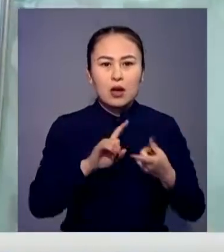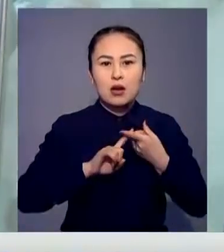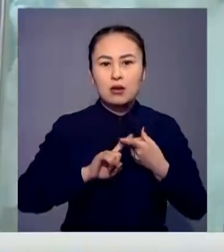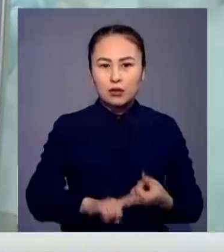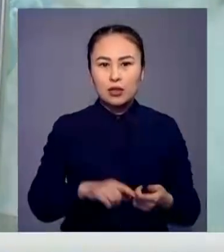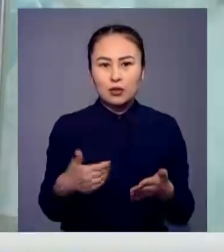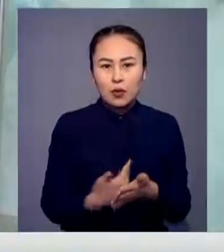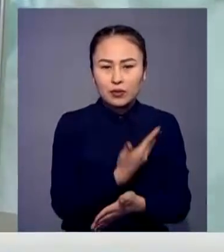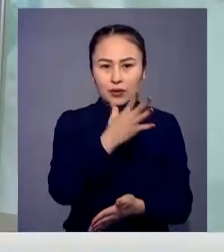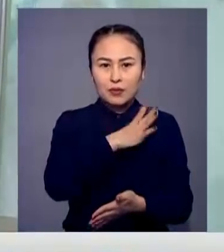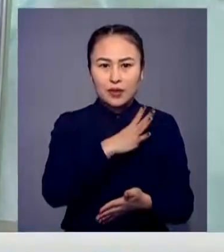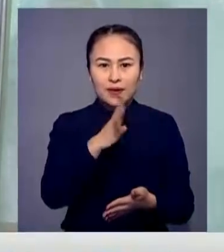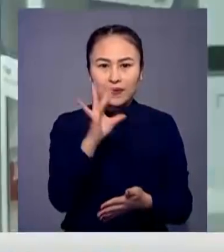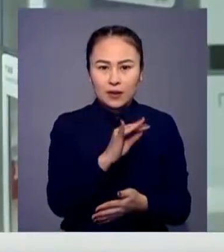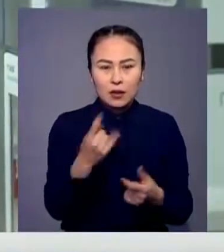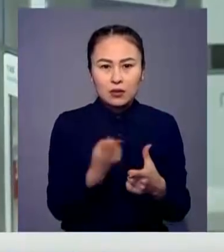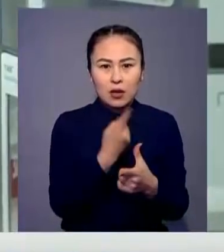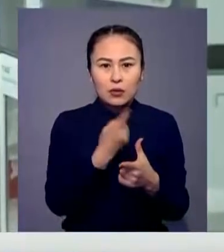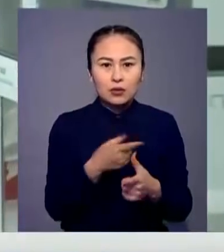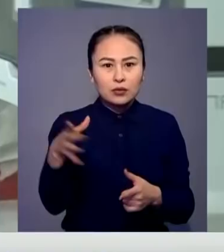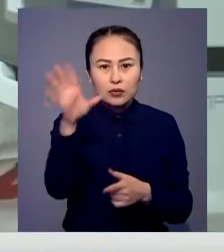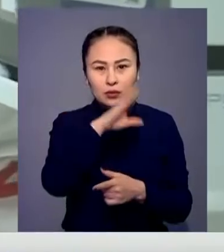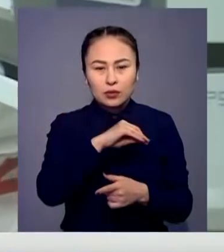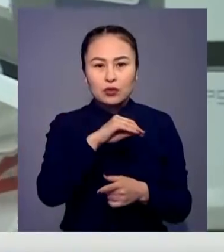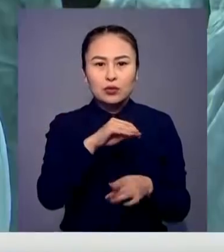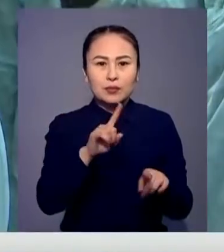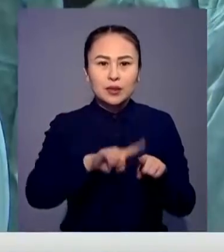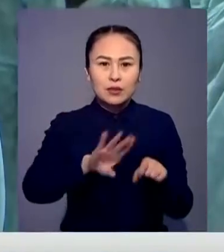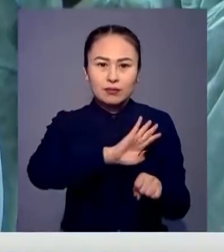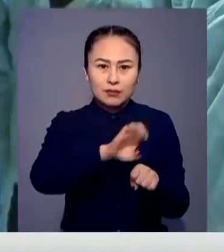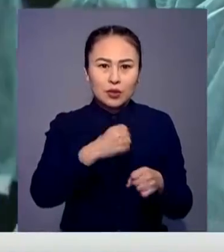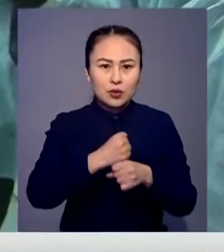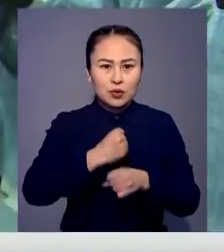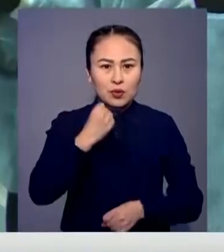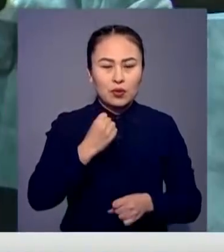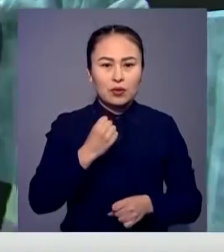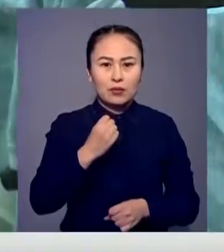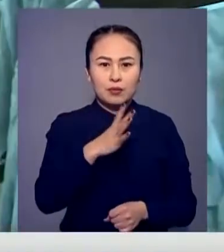шыққан шаһарда індетті ауыздықтау үшін қатал шаралар енгізілген.